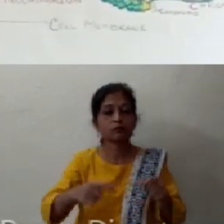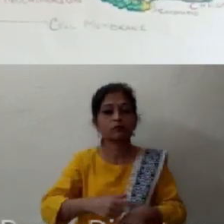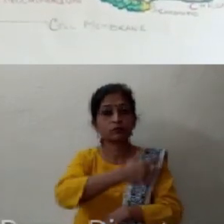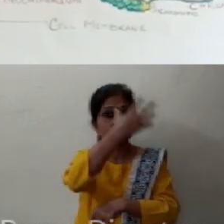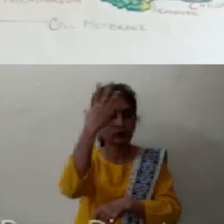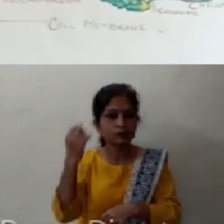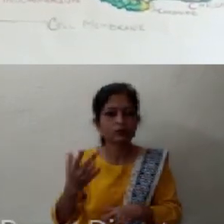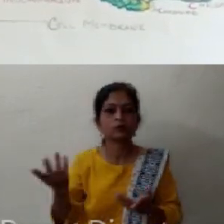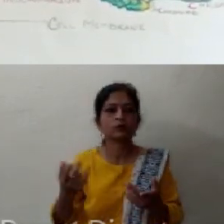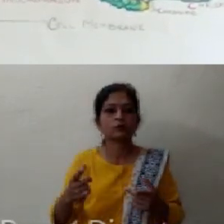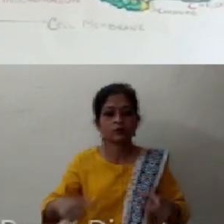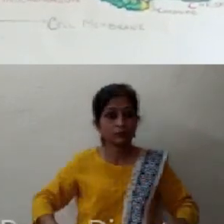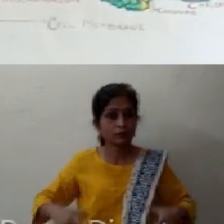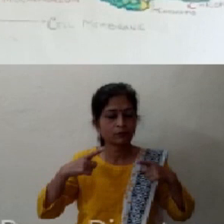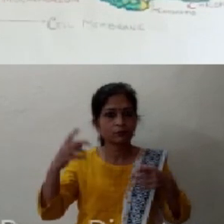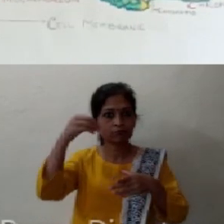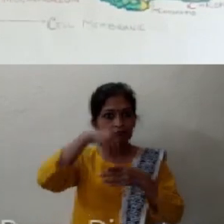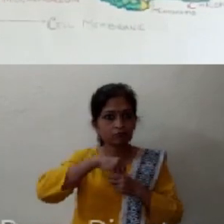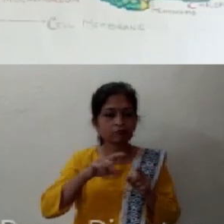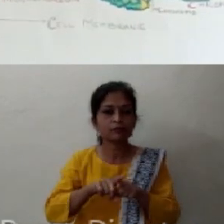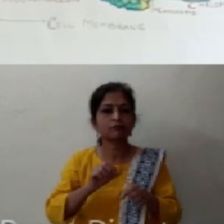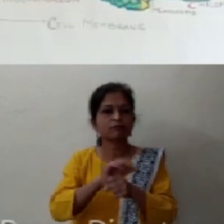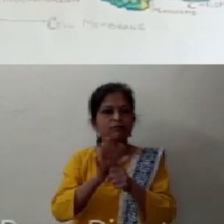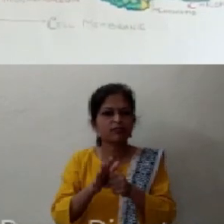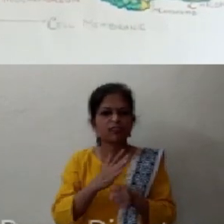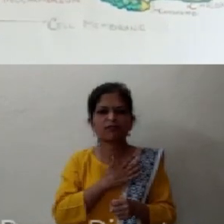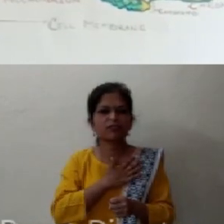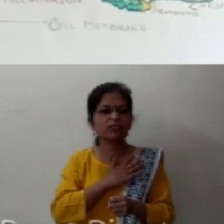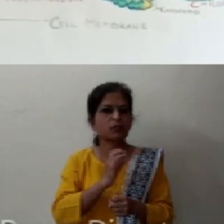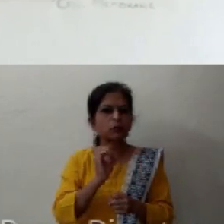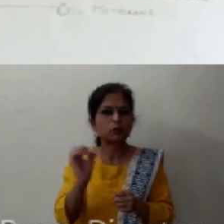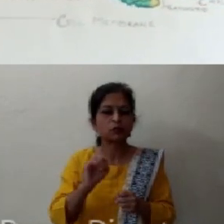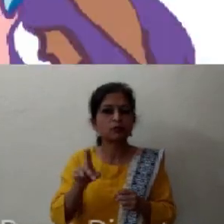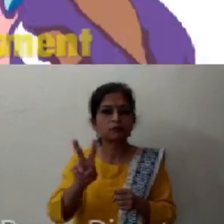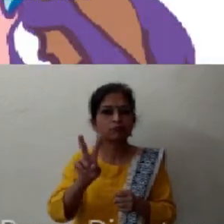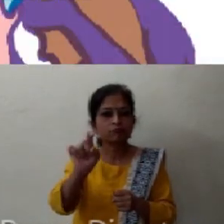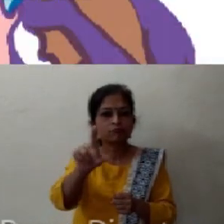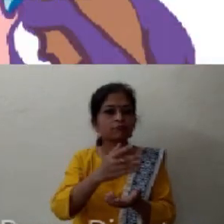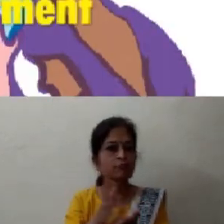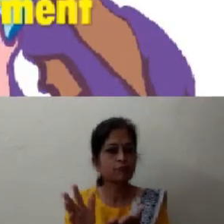कोरोना वायरस को, एक निर्जीव वायरस को, हम हंसी खुशी हरा देंगे। धन्यवाद।